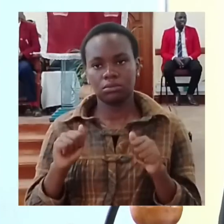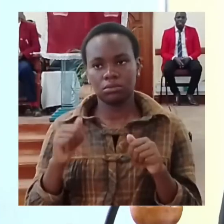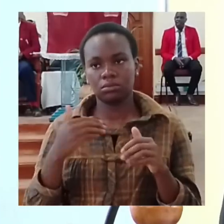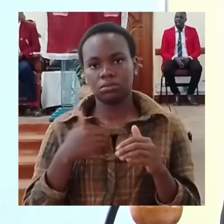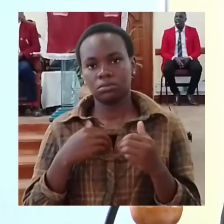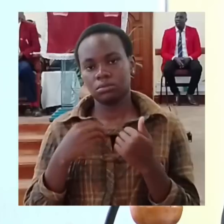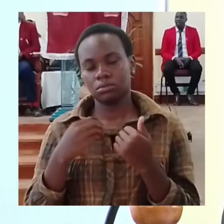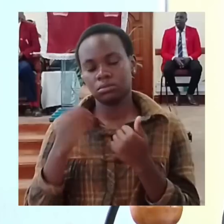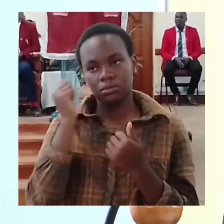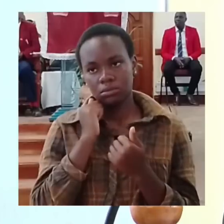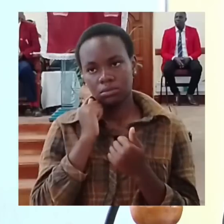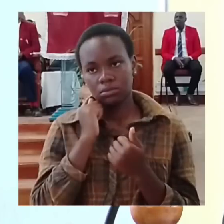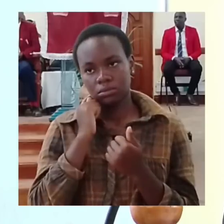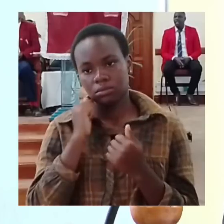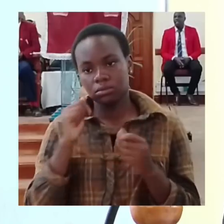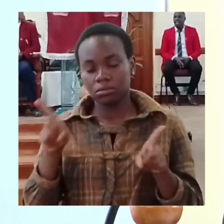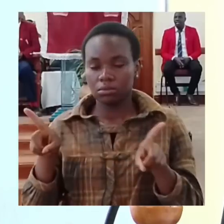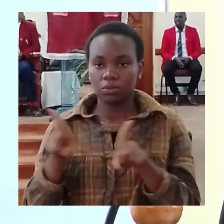riria